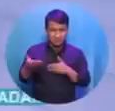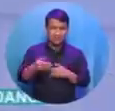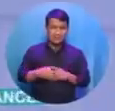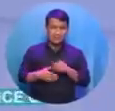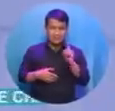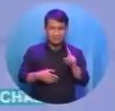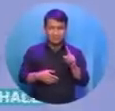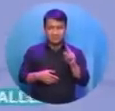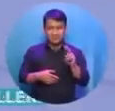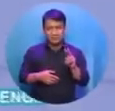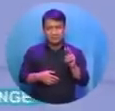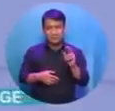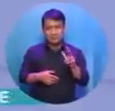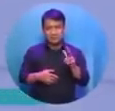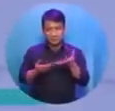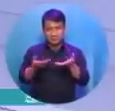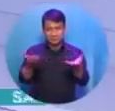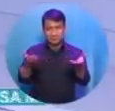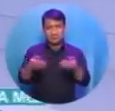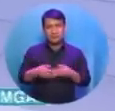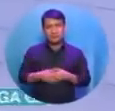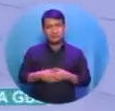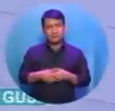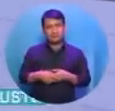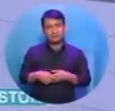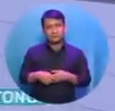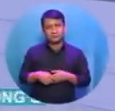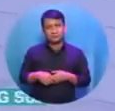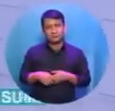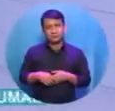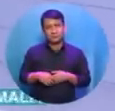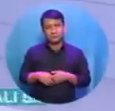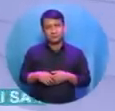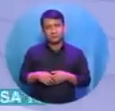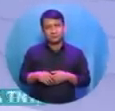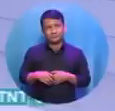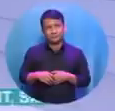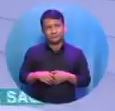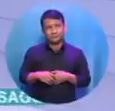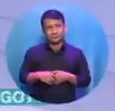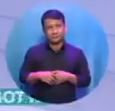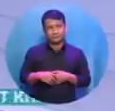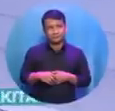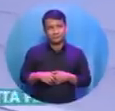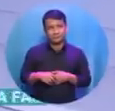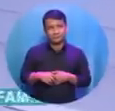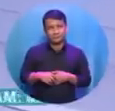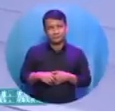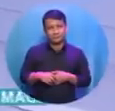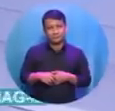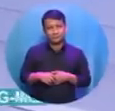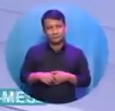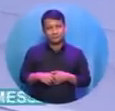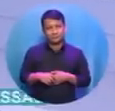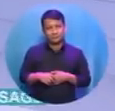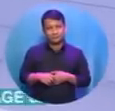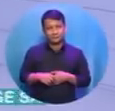1, 2, 3, go! And Sige.